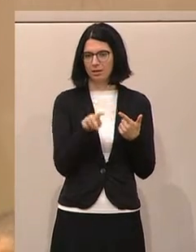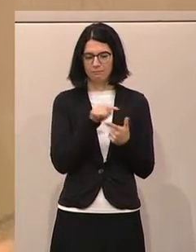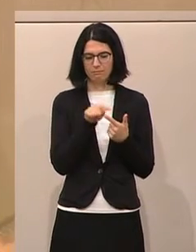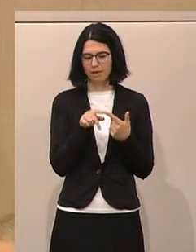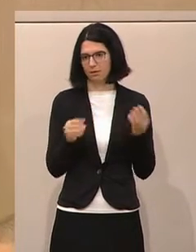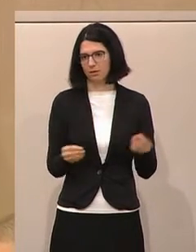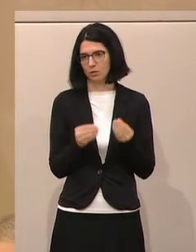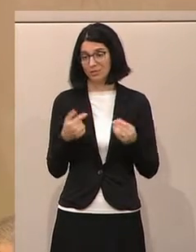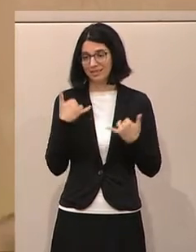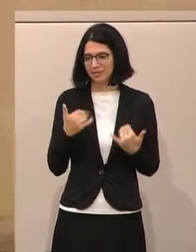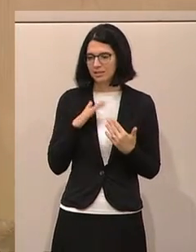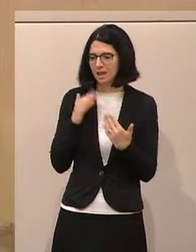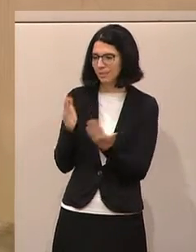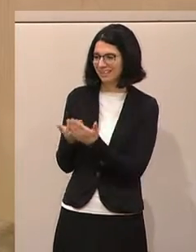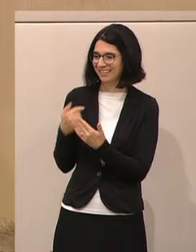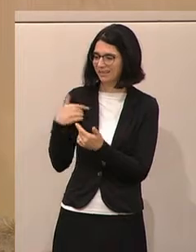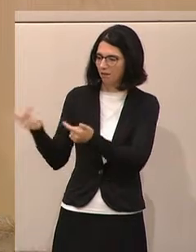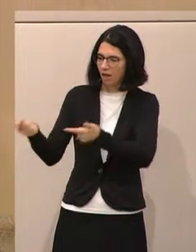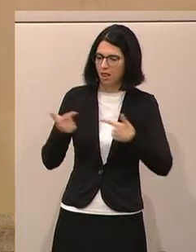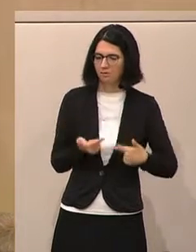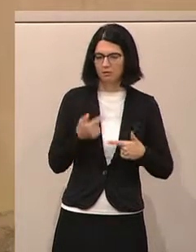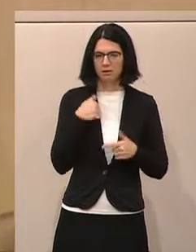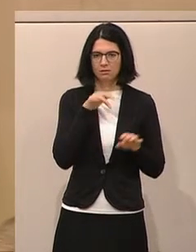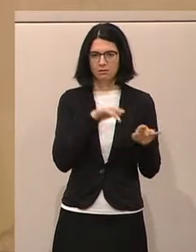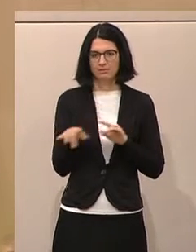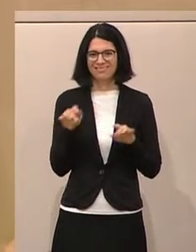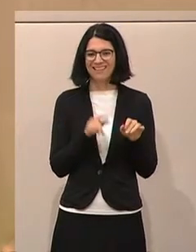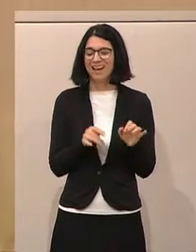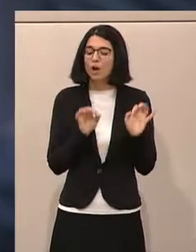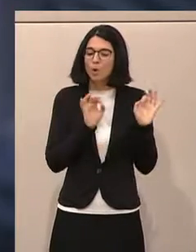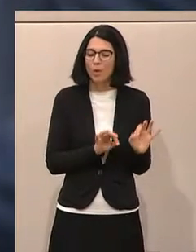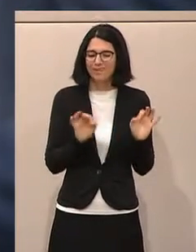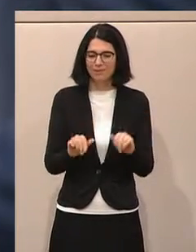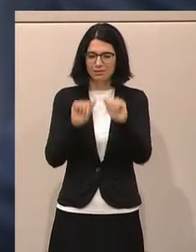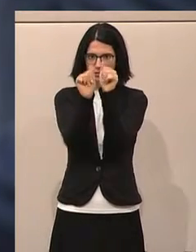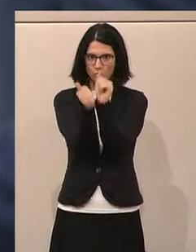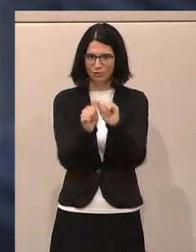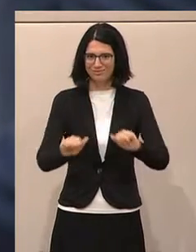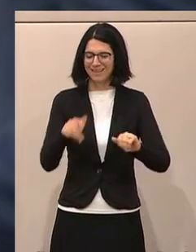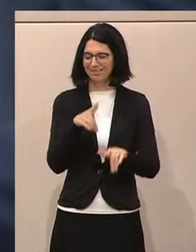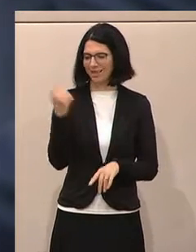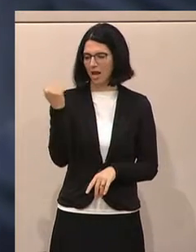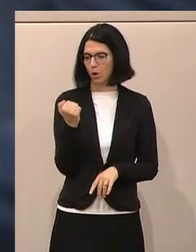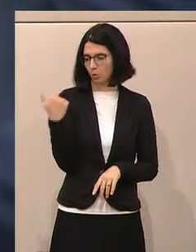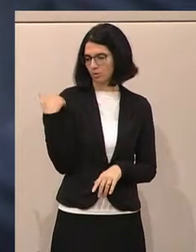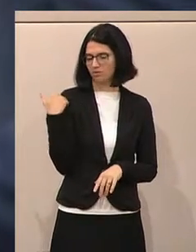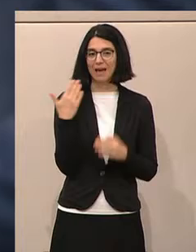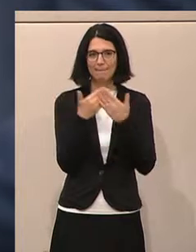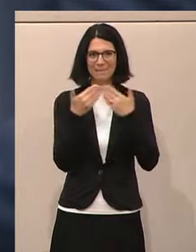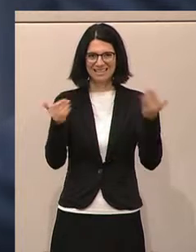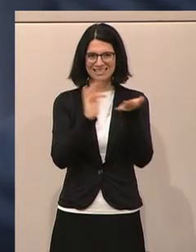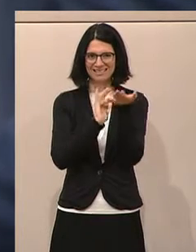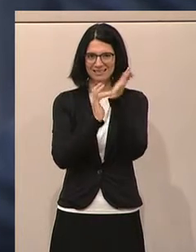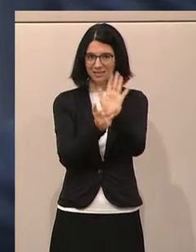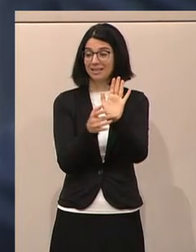mache Ihnen jetzt ein Angebot. Ich lade Sie ein, anhand des konkreten Modells, das ich im August präsentiert habe,